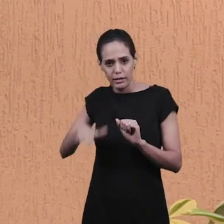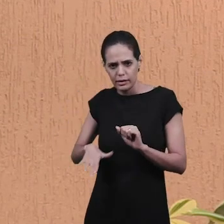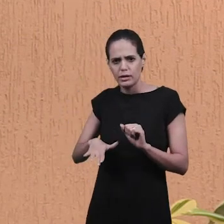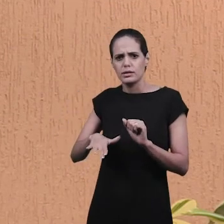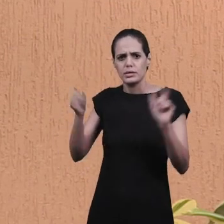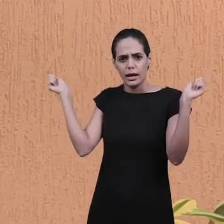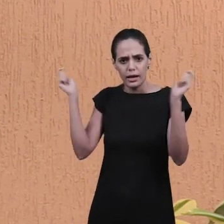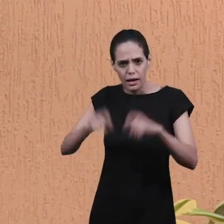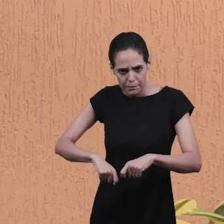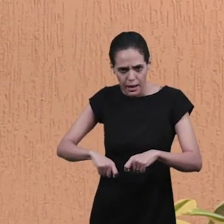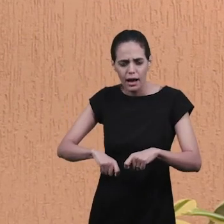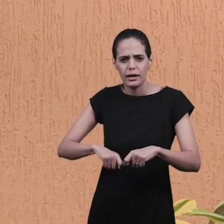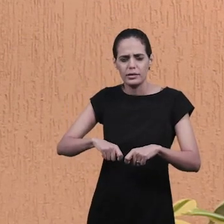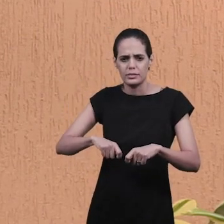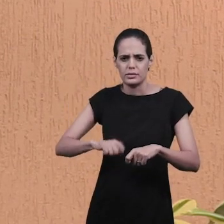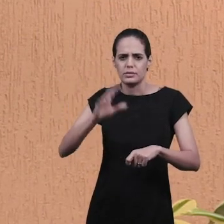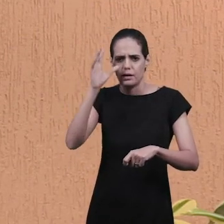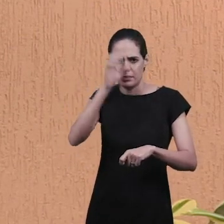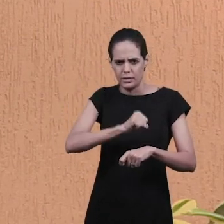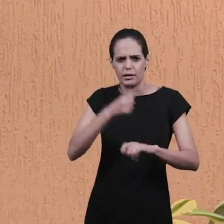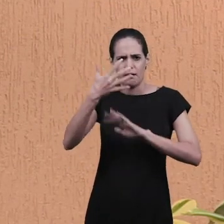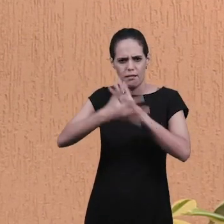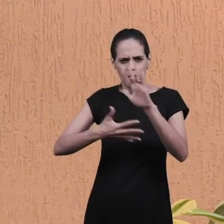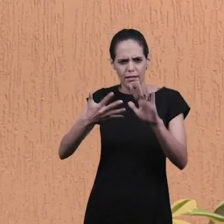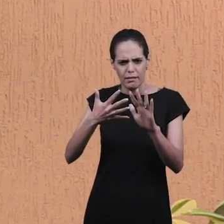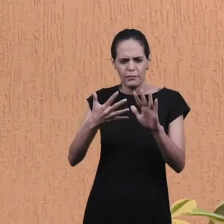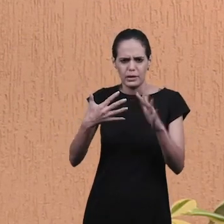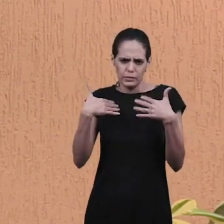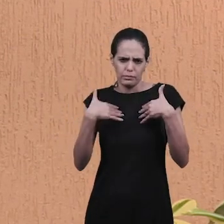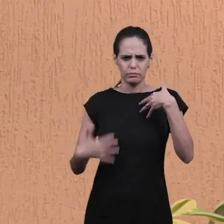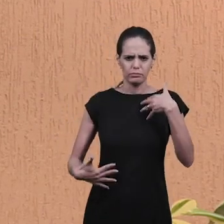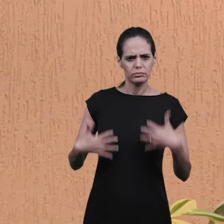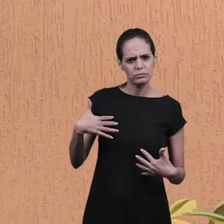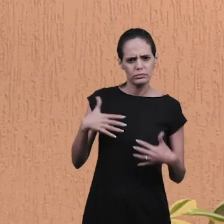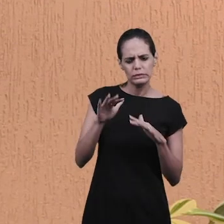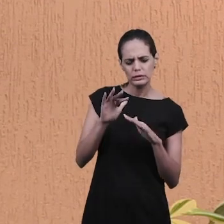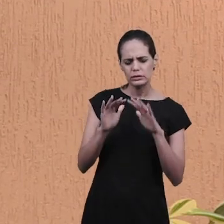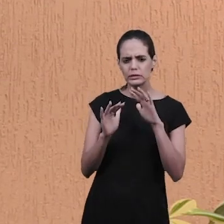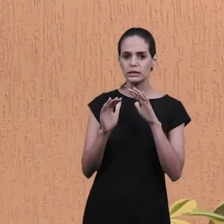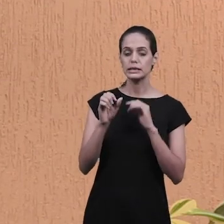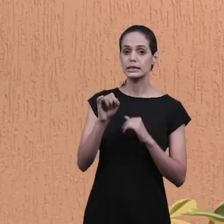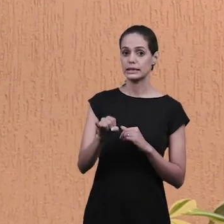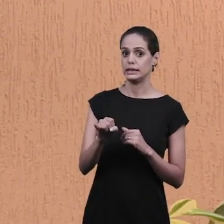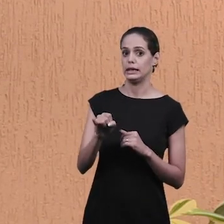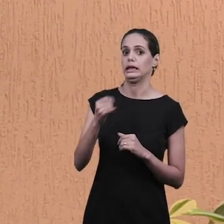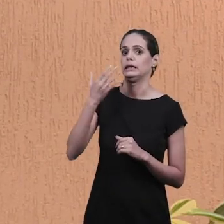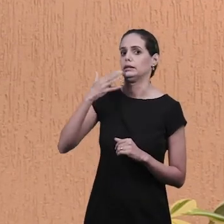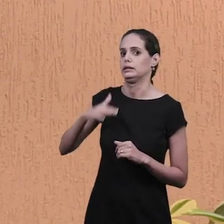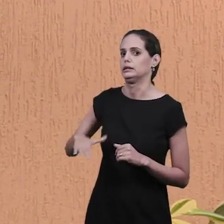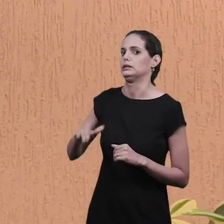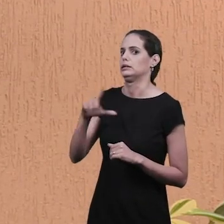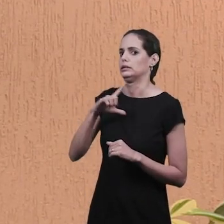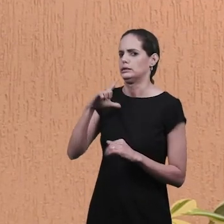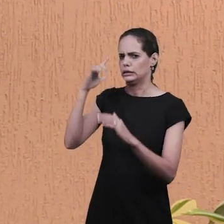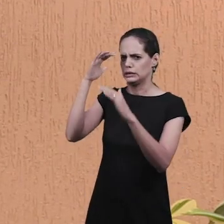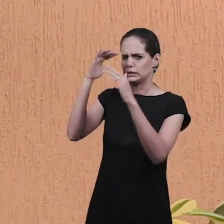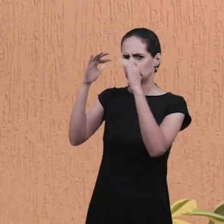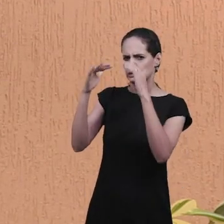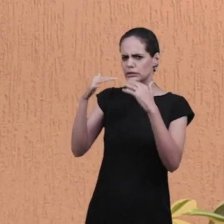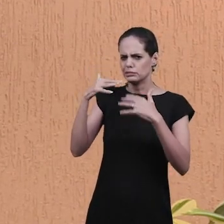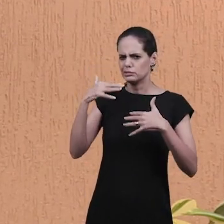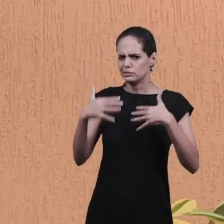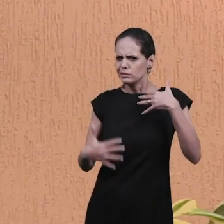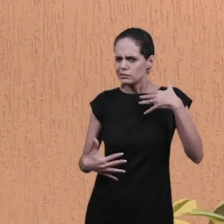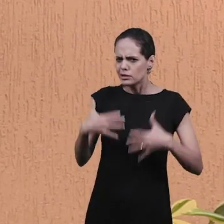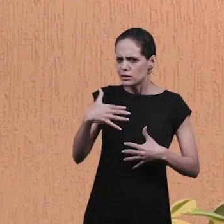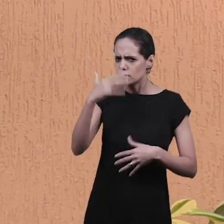devons savoir si elle est capable, de manière moteur, de prendre les langues des signes. Et si l'enfant a un engagement moteur très grand, je peux utiliser